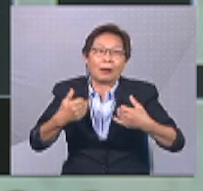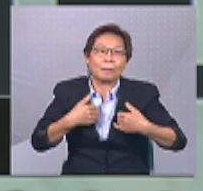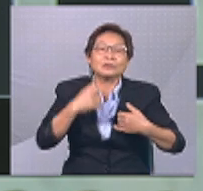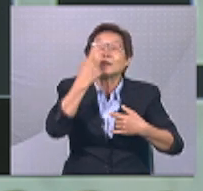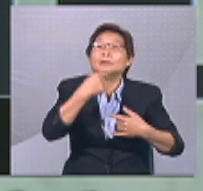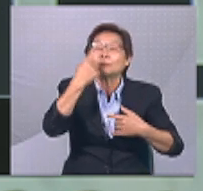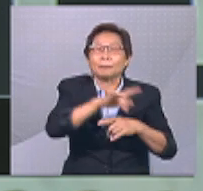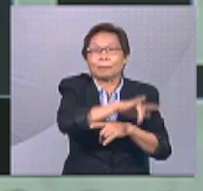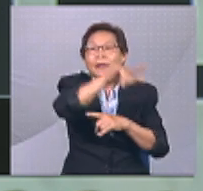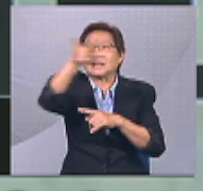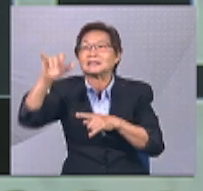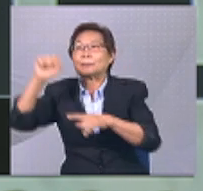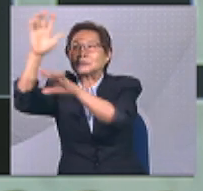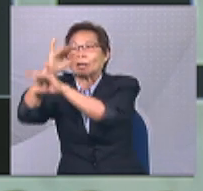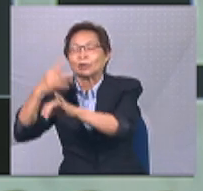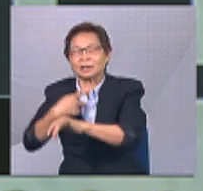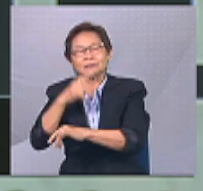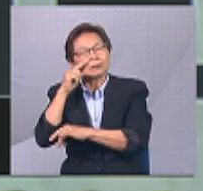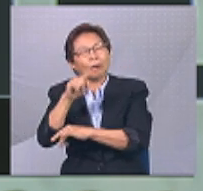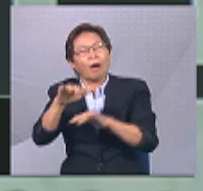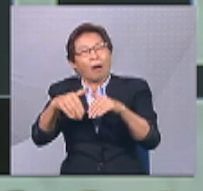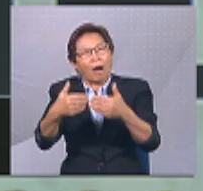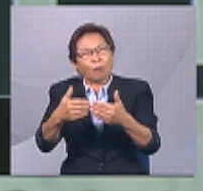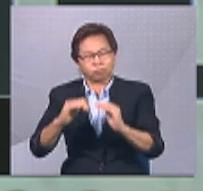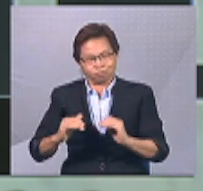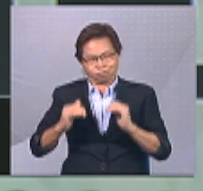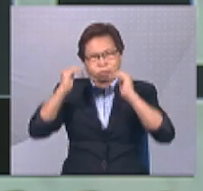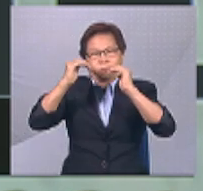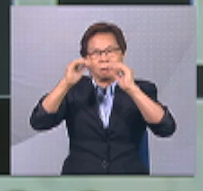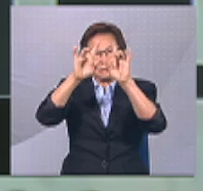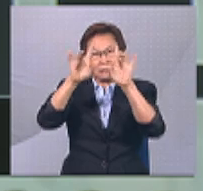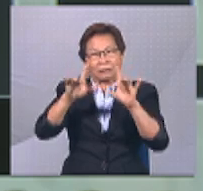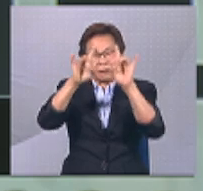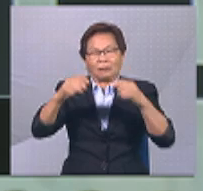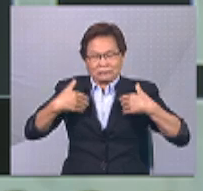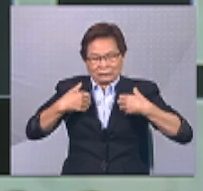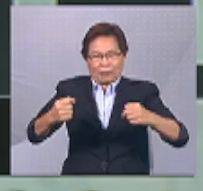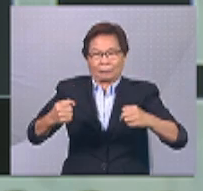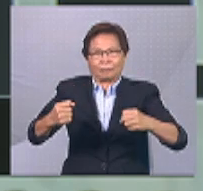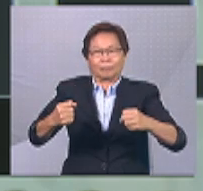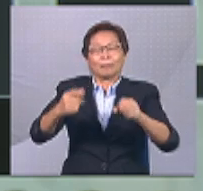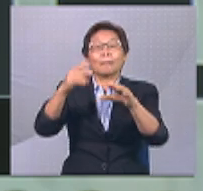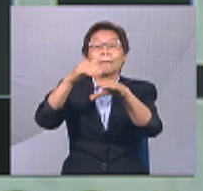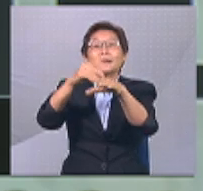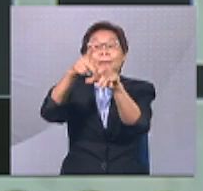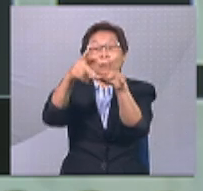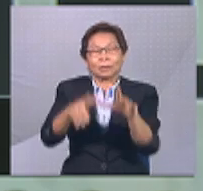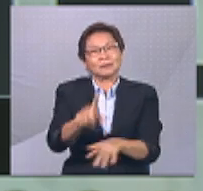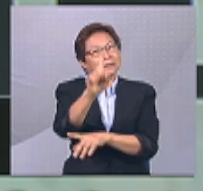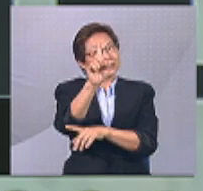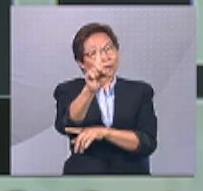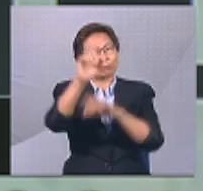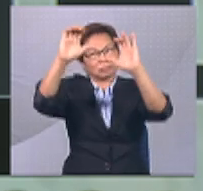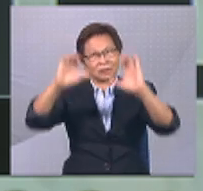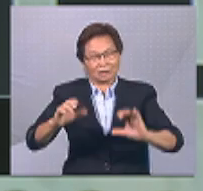mungkin kita kena lihat bagaimana kita boleh pertingkatkan saringan kesihatan kepada mereka. Itu salah satu daripada